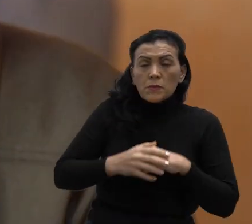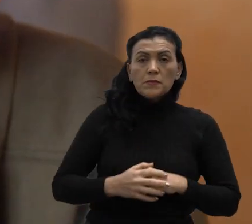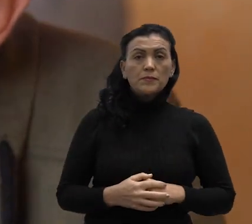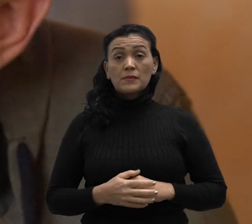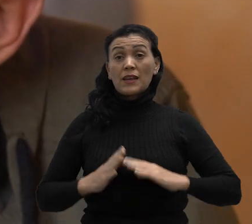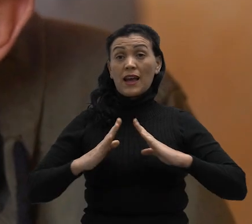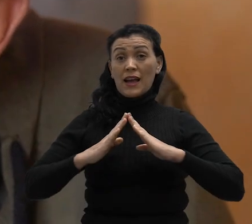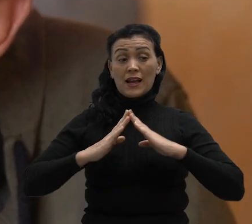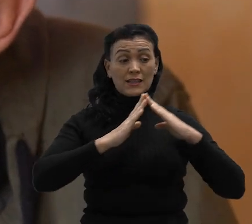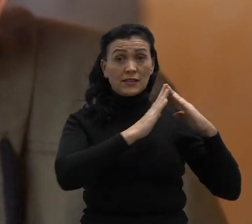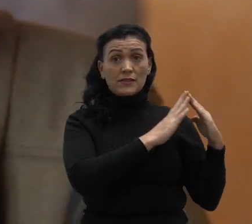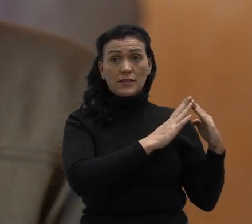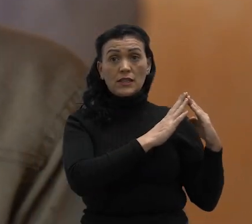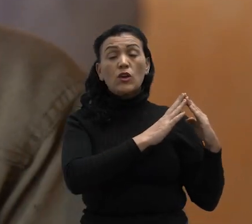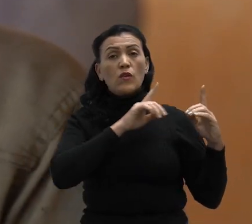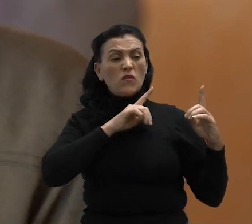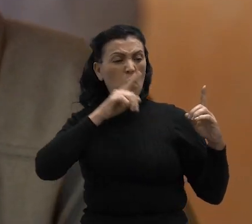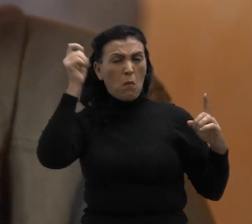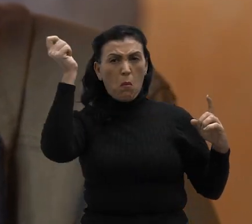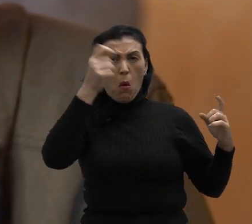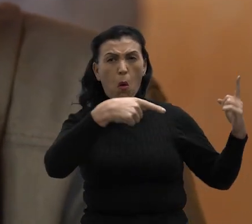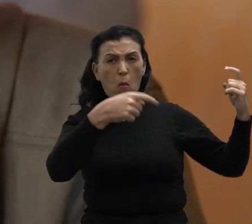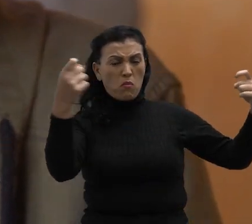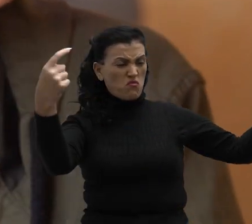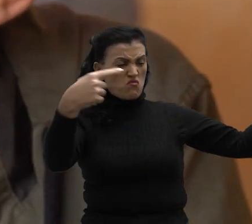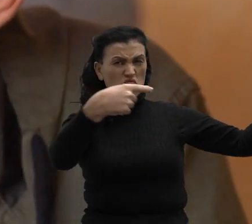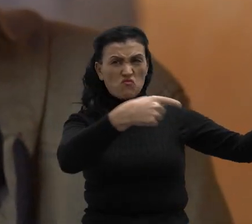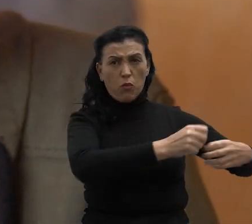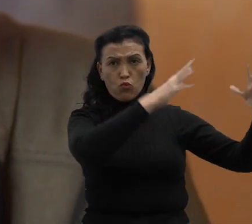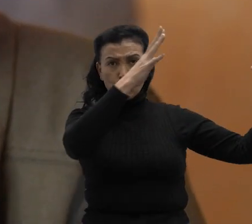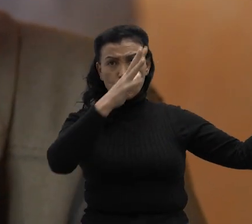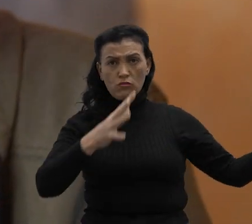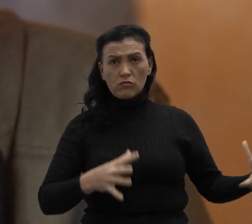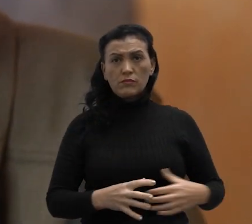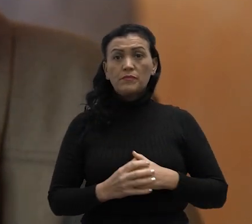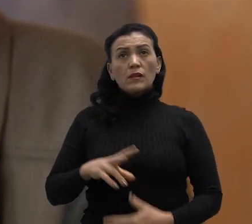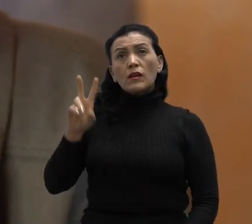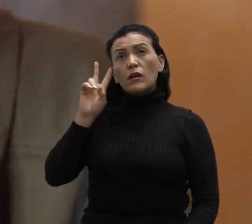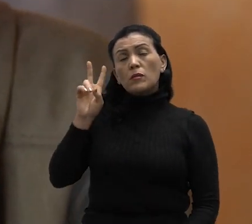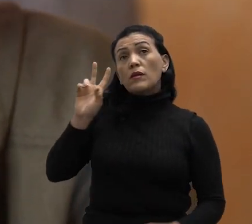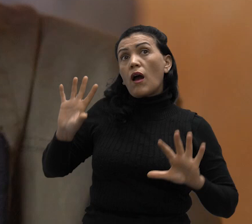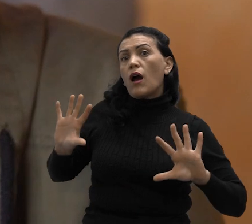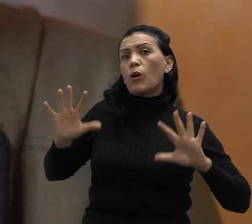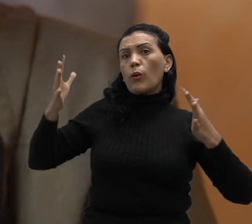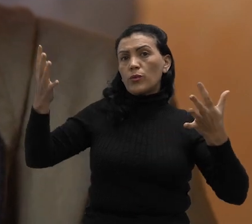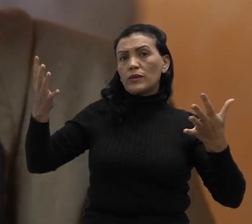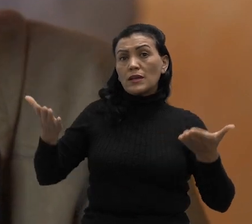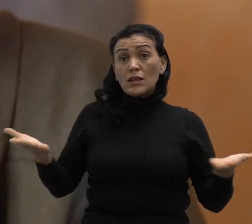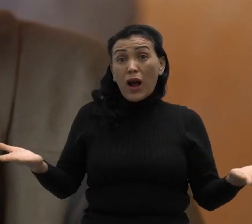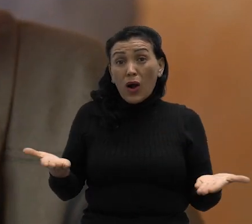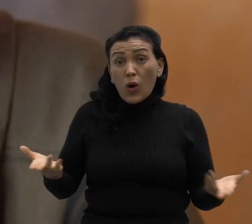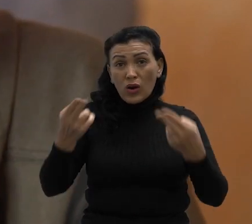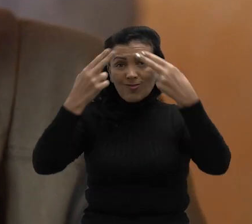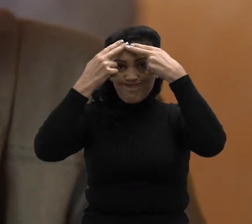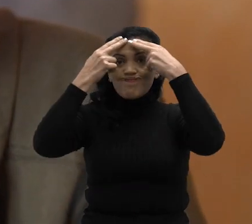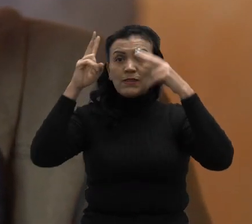قعدوا هيك مثلا مش ربع ساعه دار جانا انقصفت. كنت انا وبن عمي ذاك الموقف زي كانه صار هتو، كنت انا